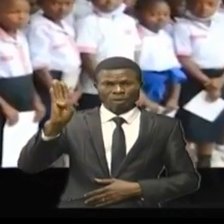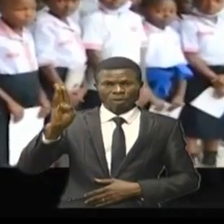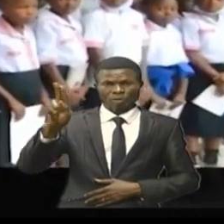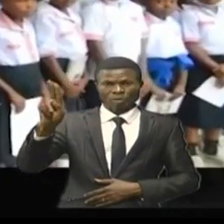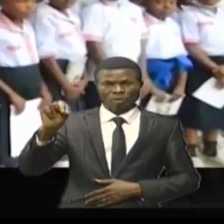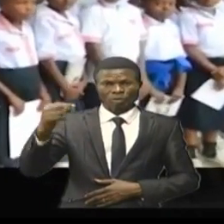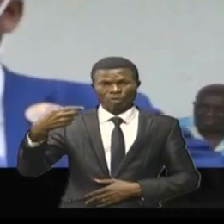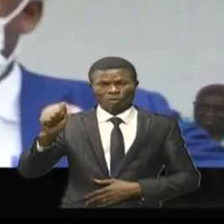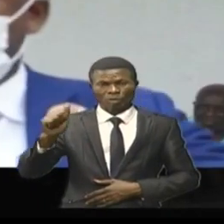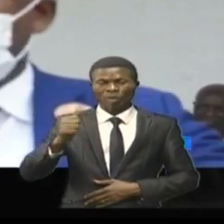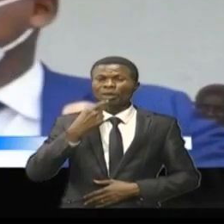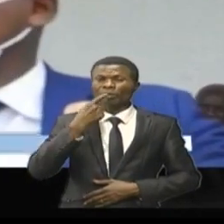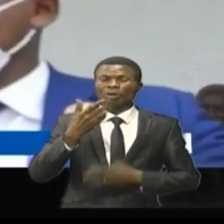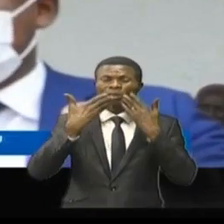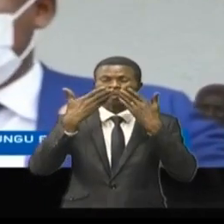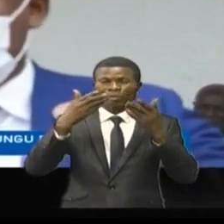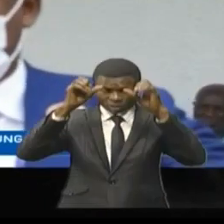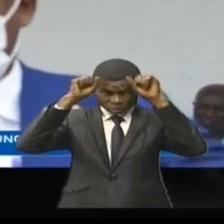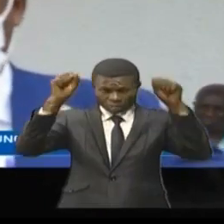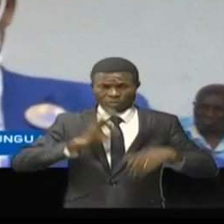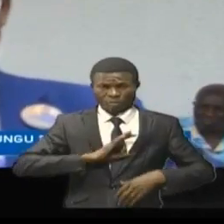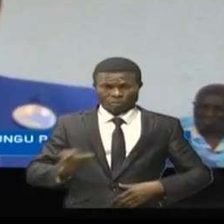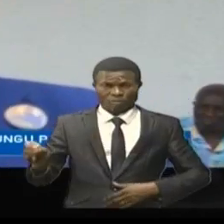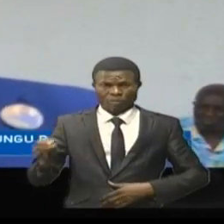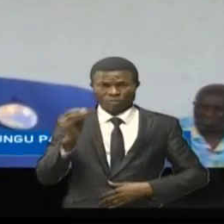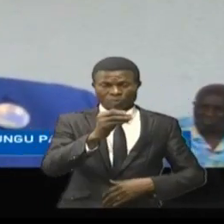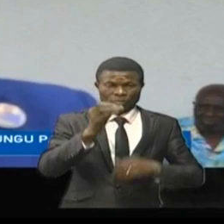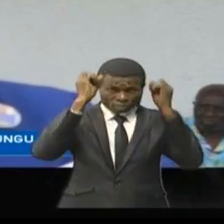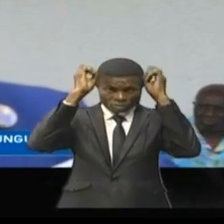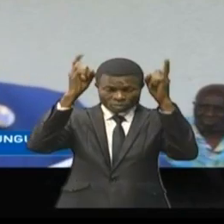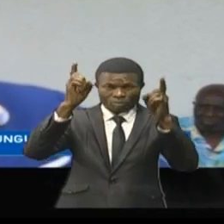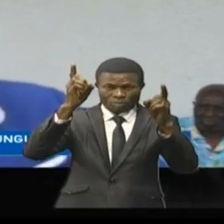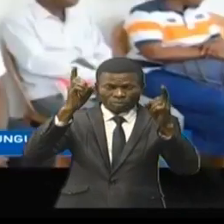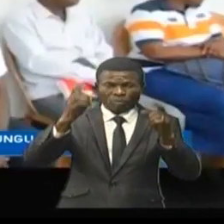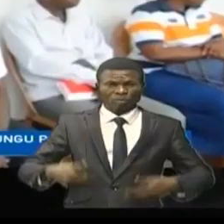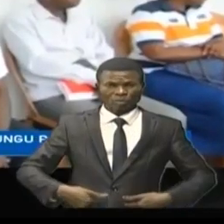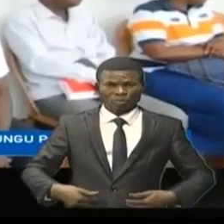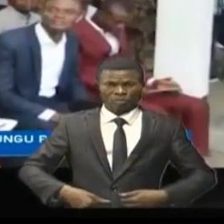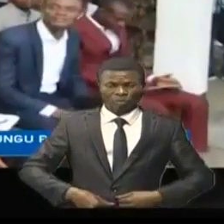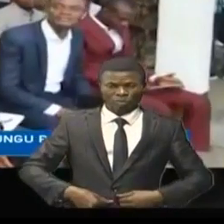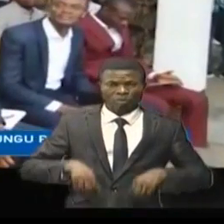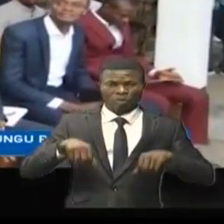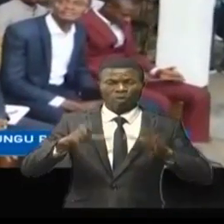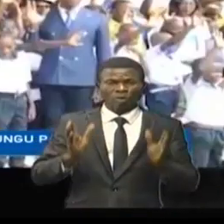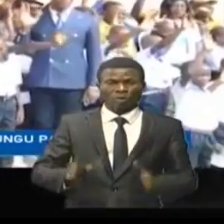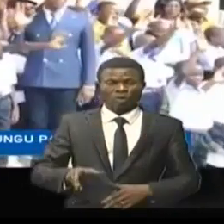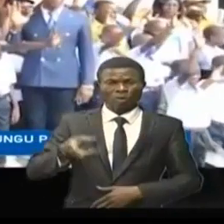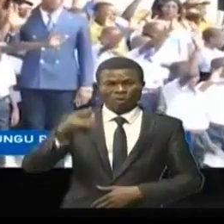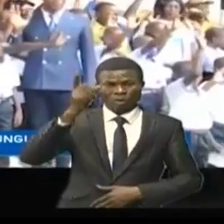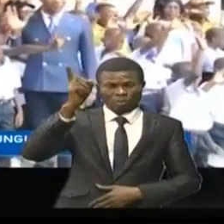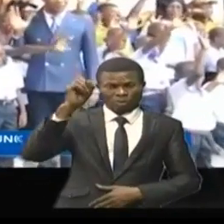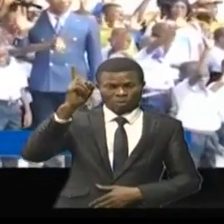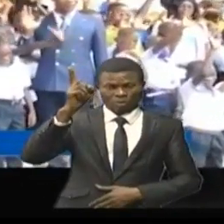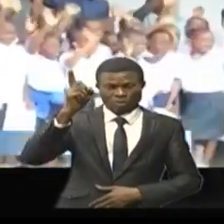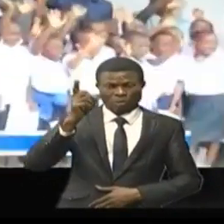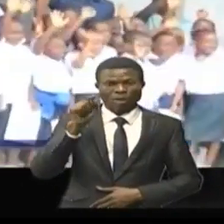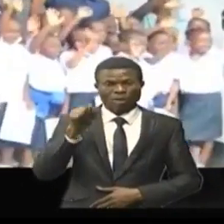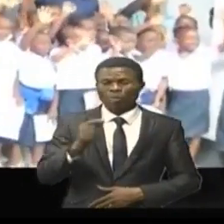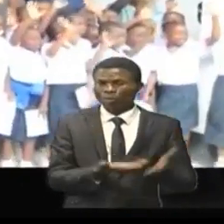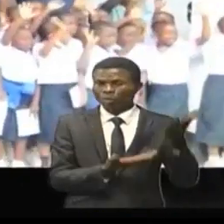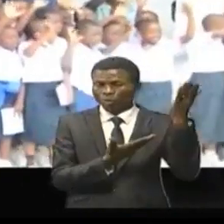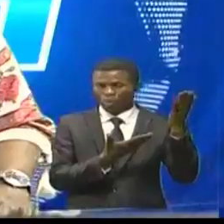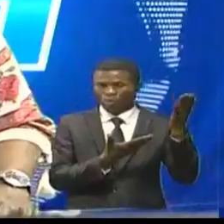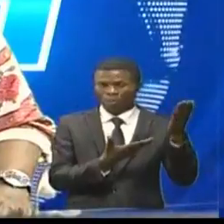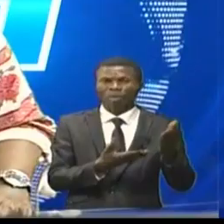remercié le chef de l'État pour avoir placé l'éducation de la jeunesse congolaise parmi les priorités de son